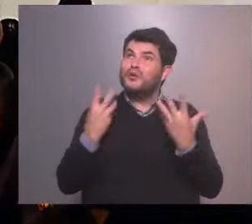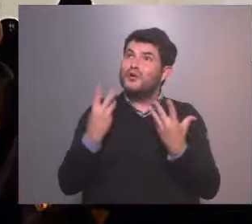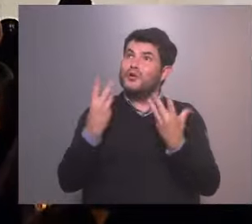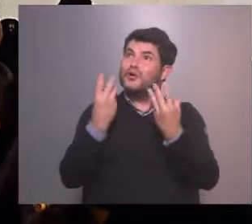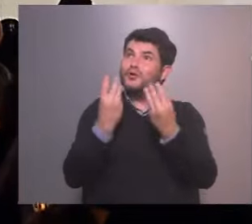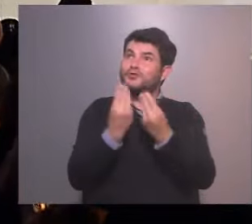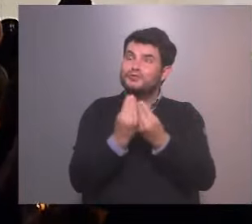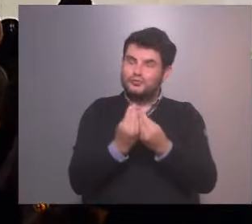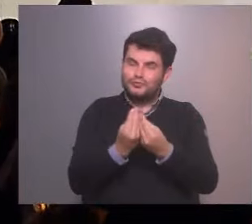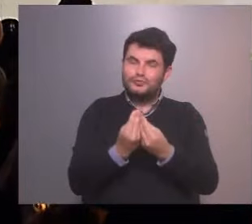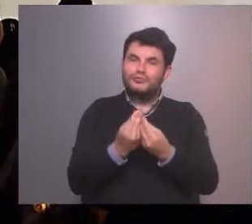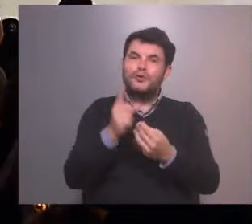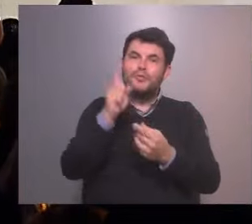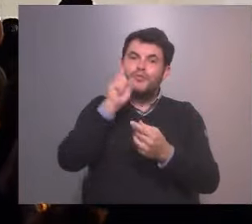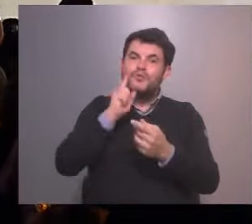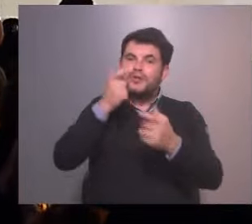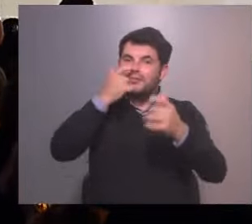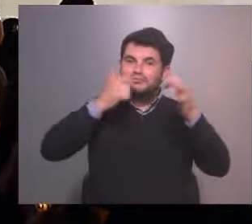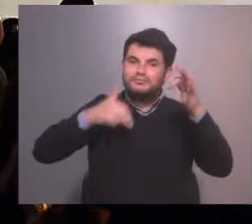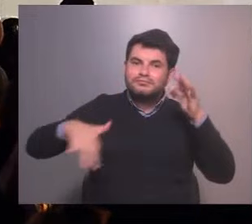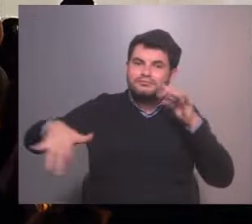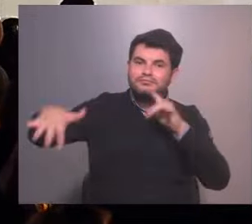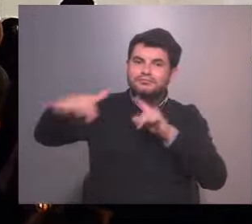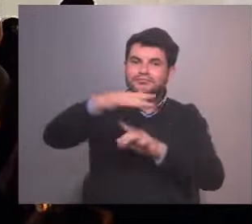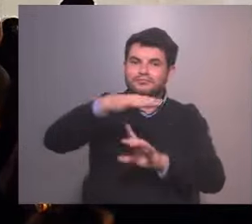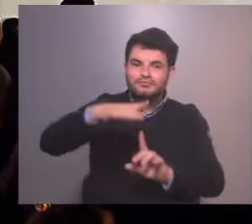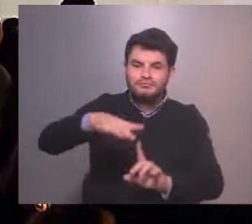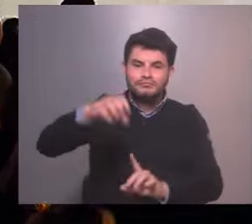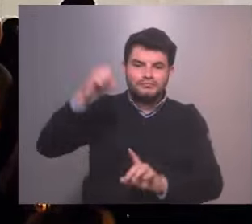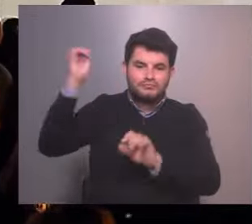del tuo seno, Gesù.